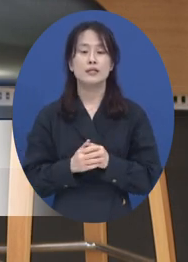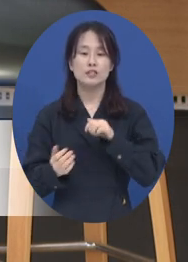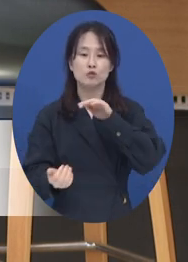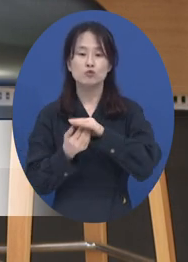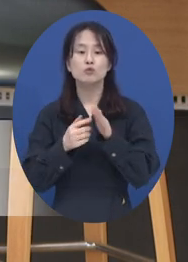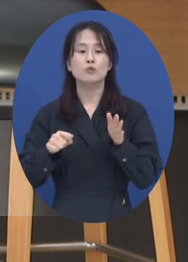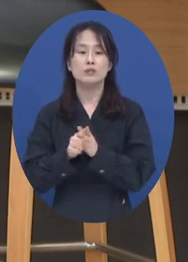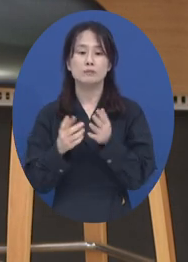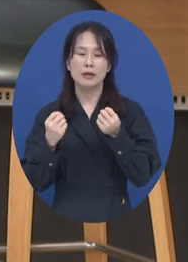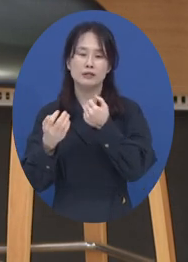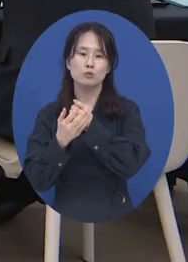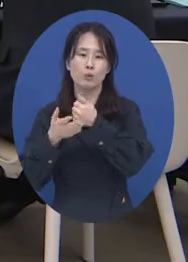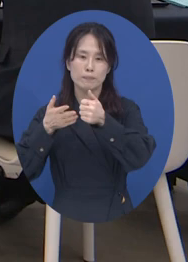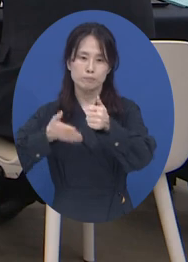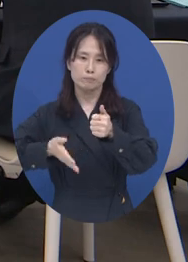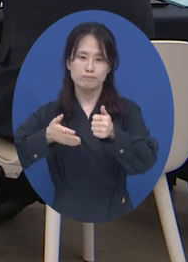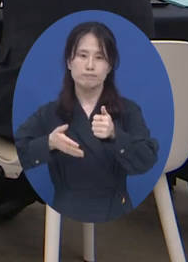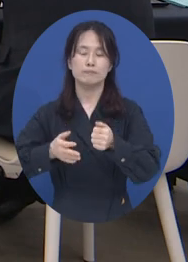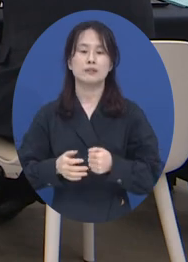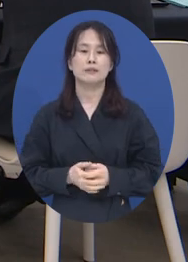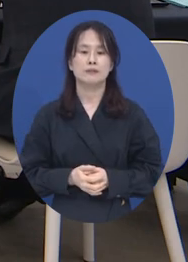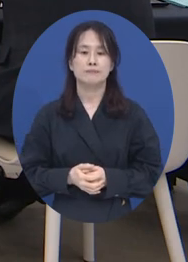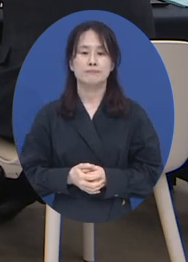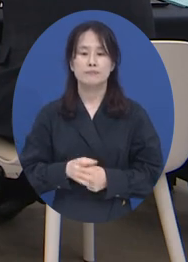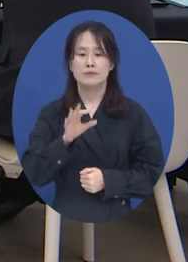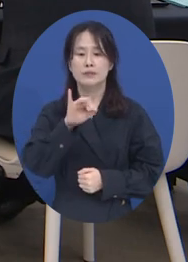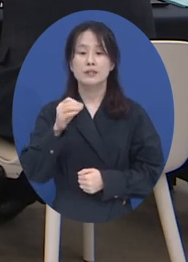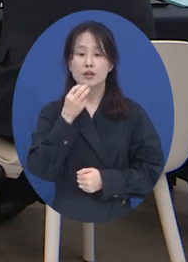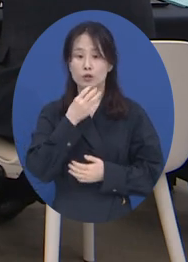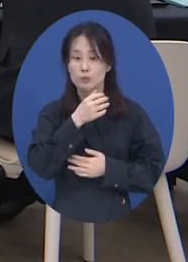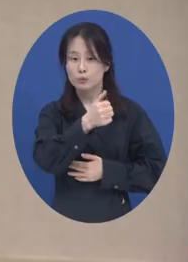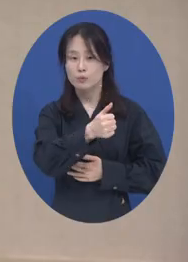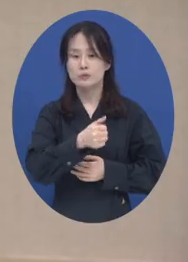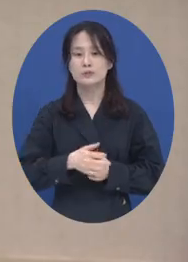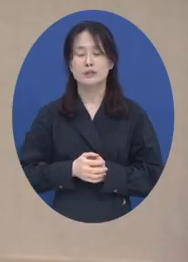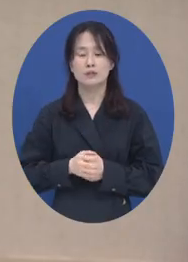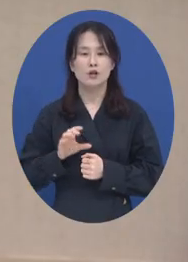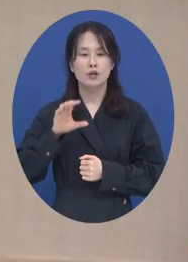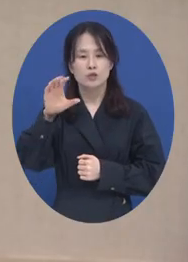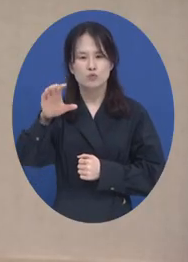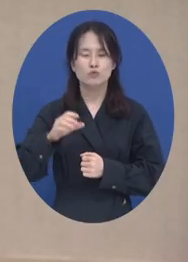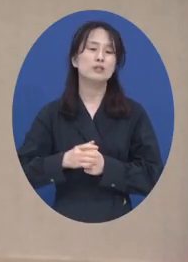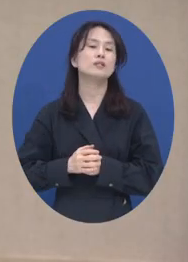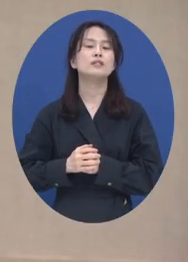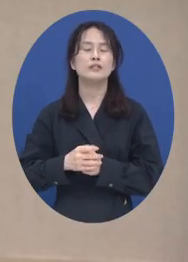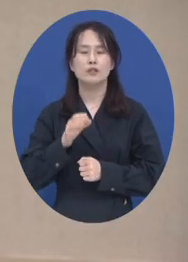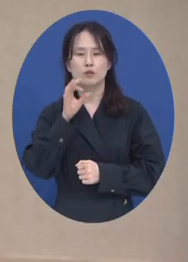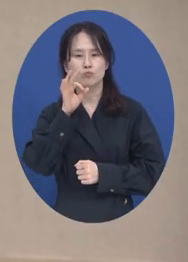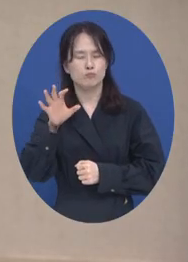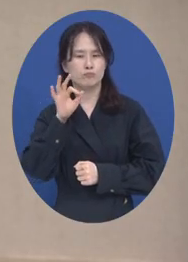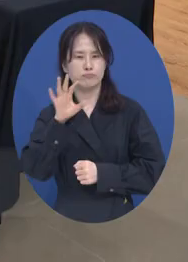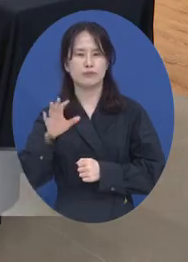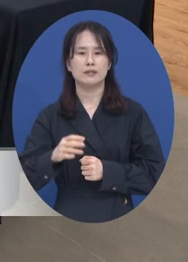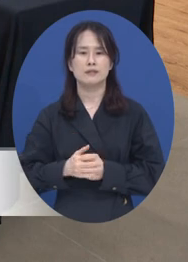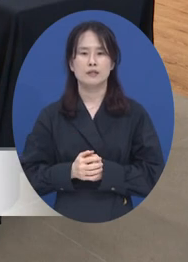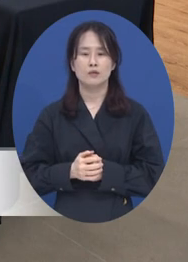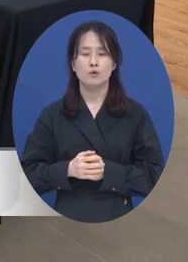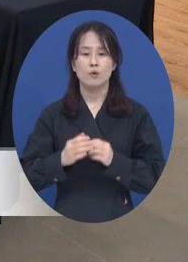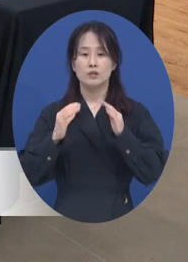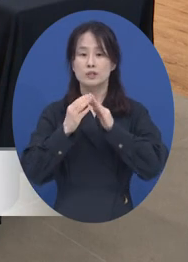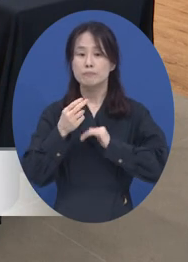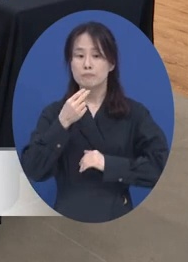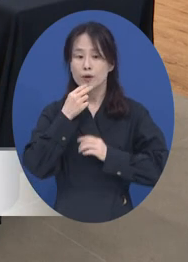있도록 많이 도와주시기를 부탁드립니다. 또한 이재명 경기도지사는 투기가 원천적으로 불가능하게 하고